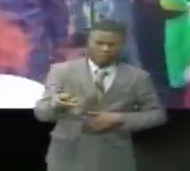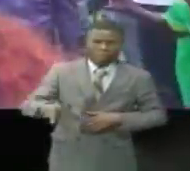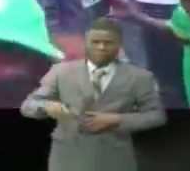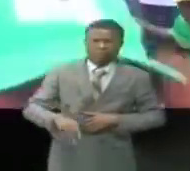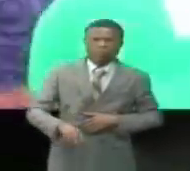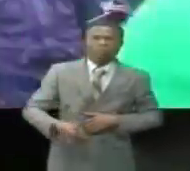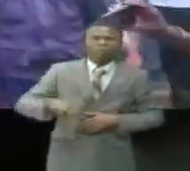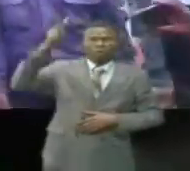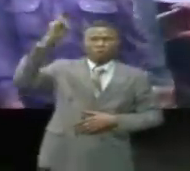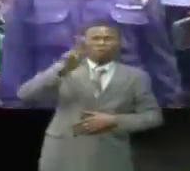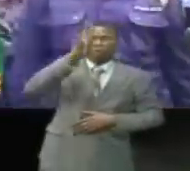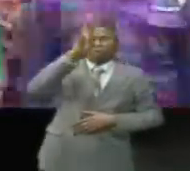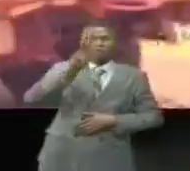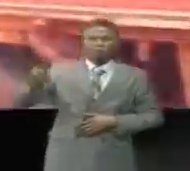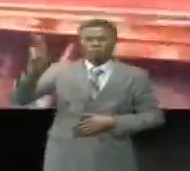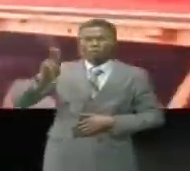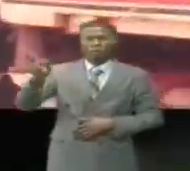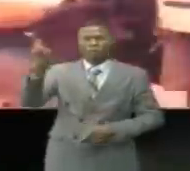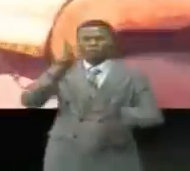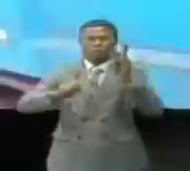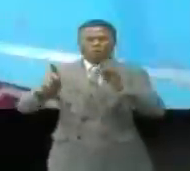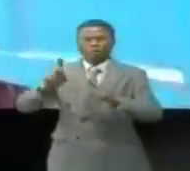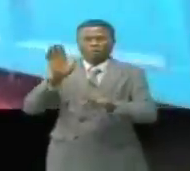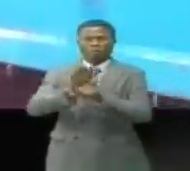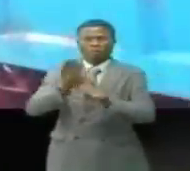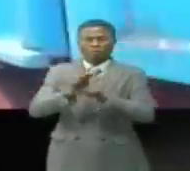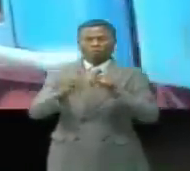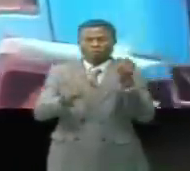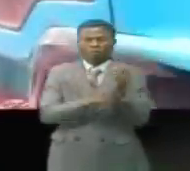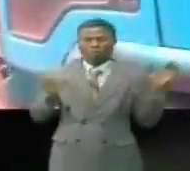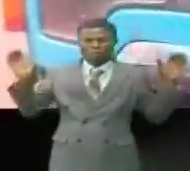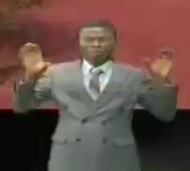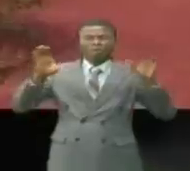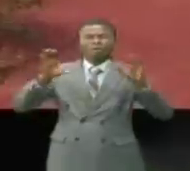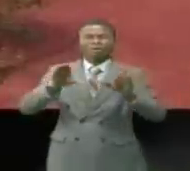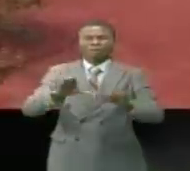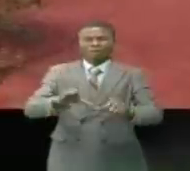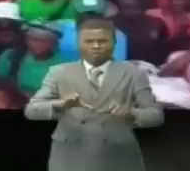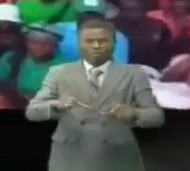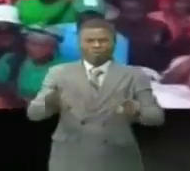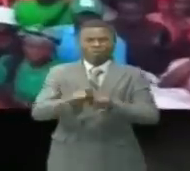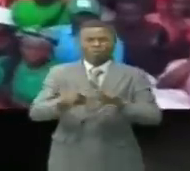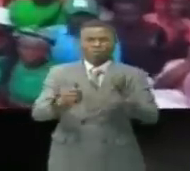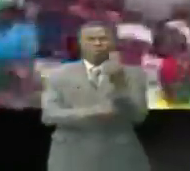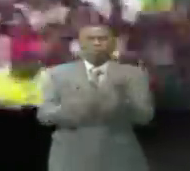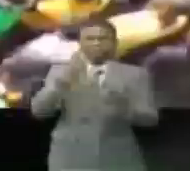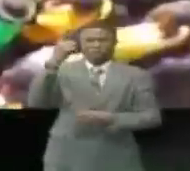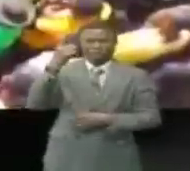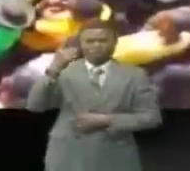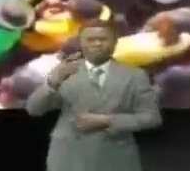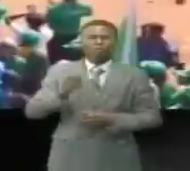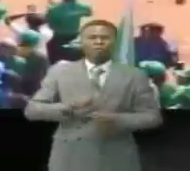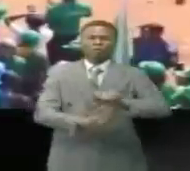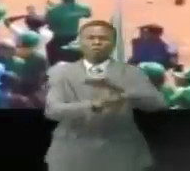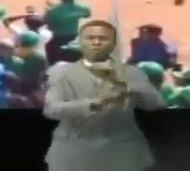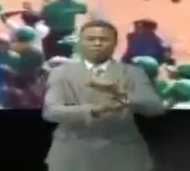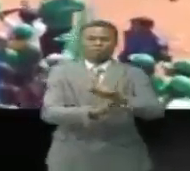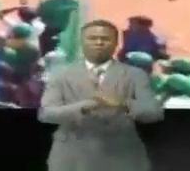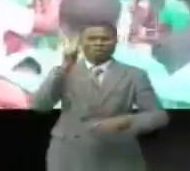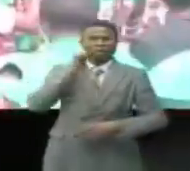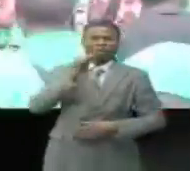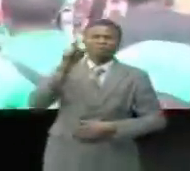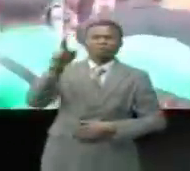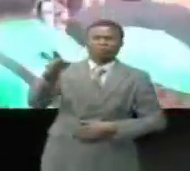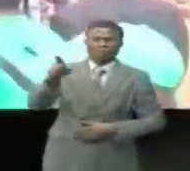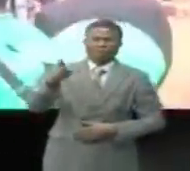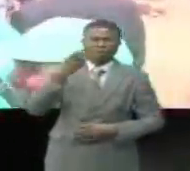Haute-Uele. Cadres, militants, ainsi que la population issiroise, tous comme un seul homme, mobilisés pour accompagner la dignité du terroir.